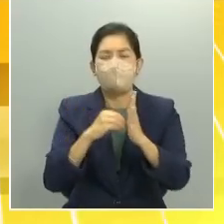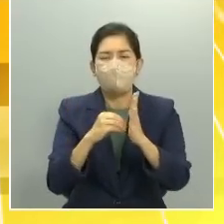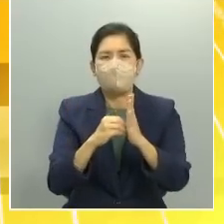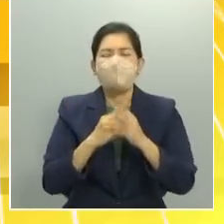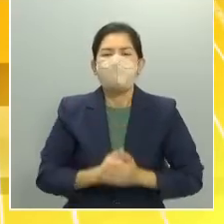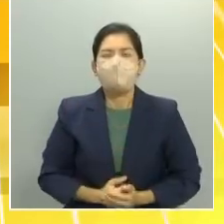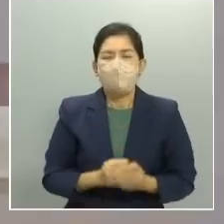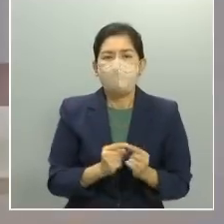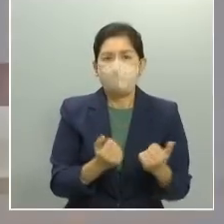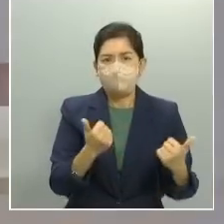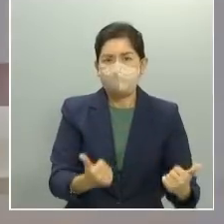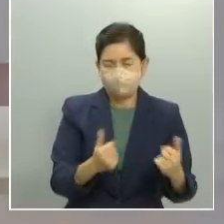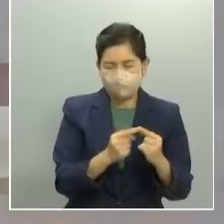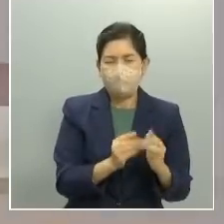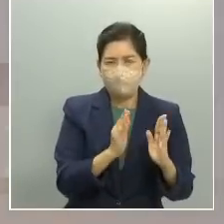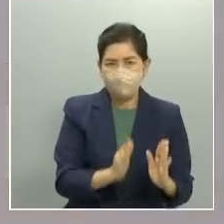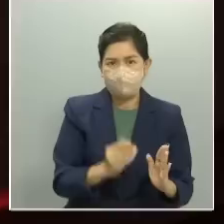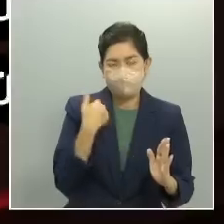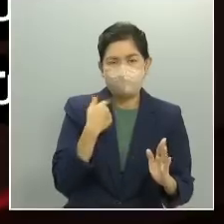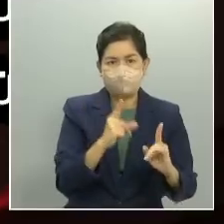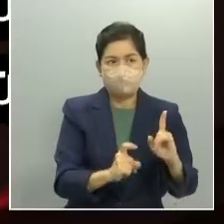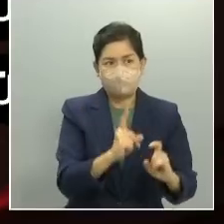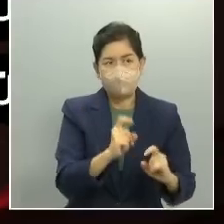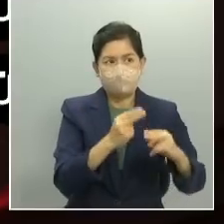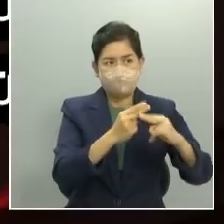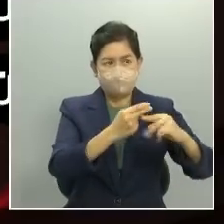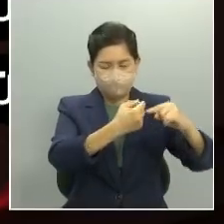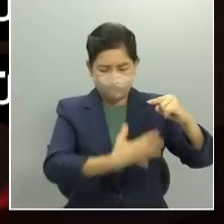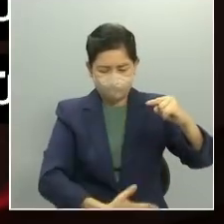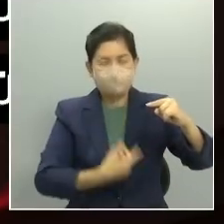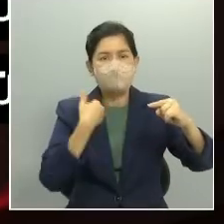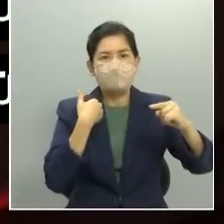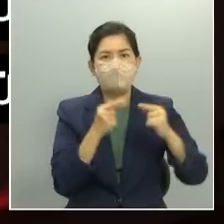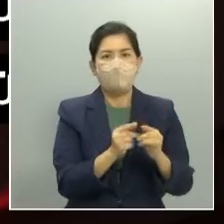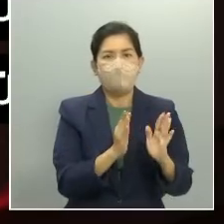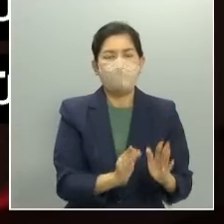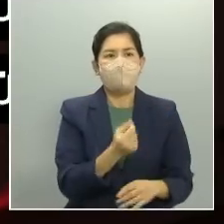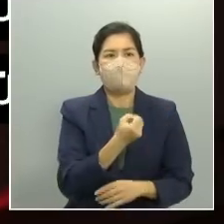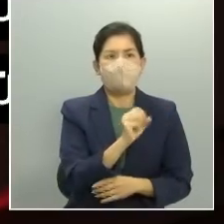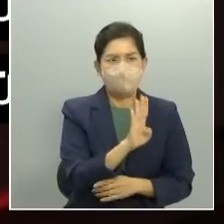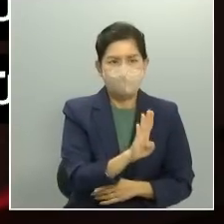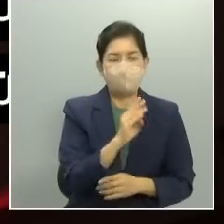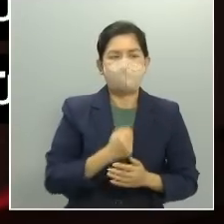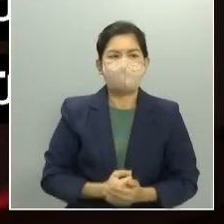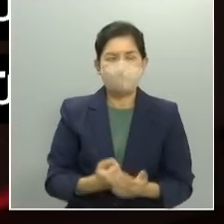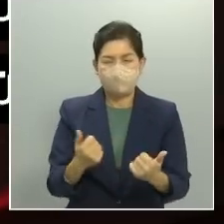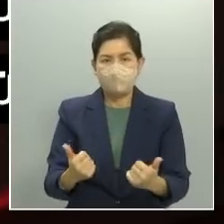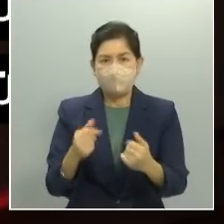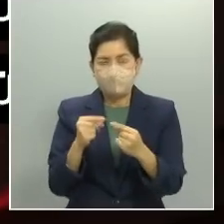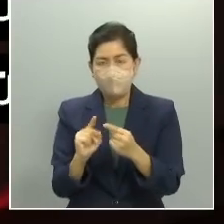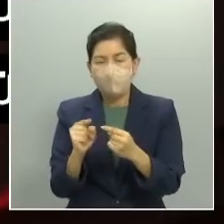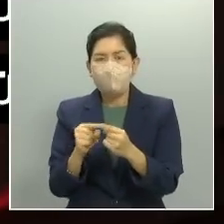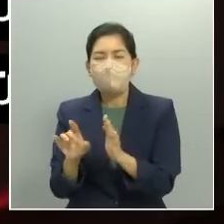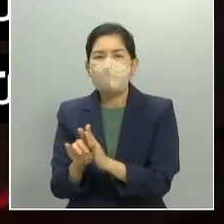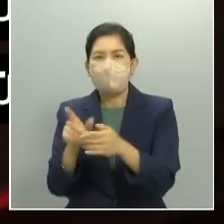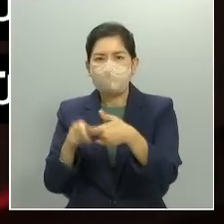ทวนสั้นๆแล้วละกันให้ท่านผู้ชมดูหน้าจอก็พอจะเห็นภาพ14รายรายล่าสุดเนี่ยเป็นการเสียชีวิตที่โรงพยาบาลน